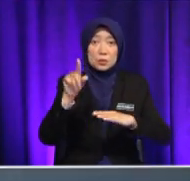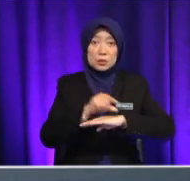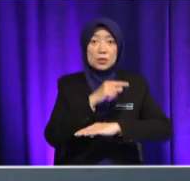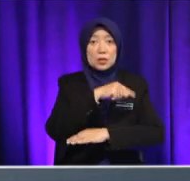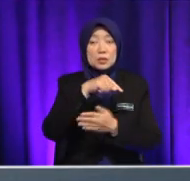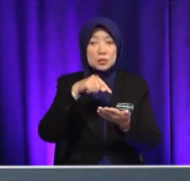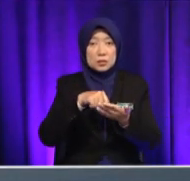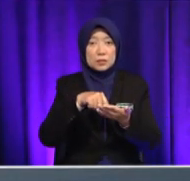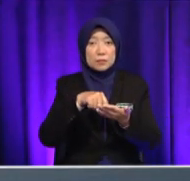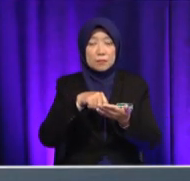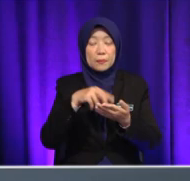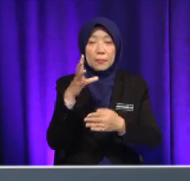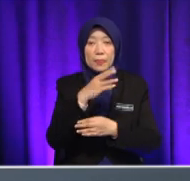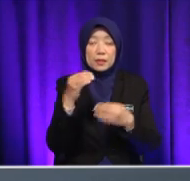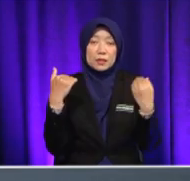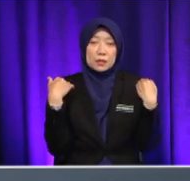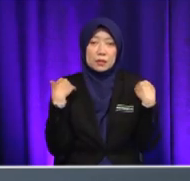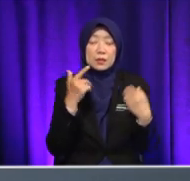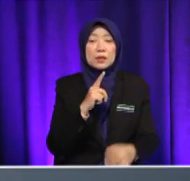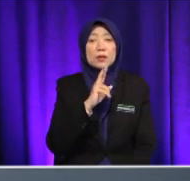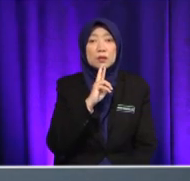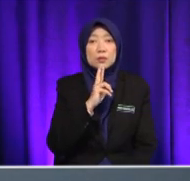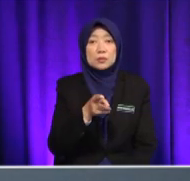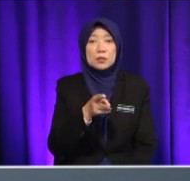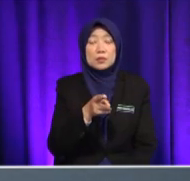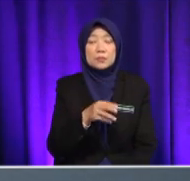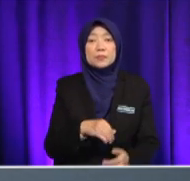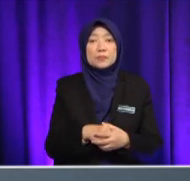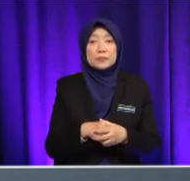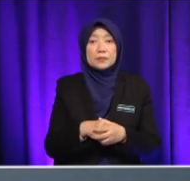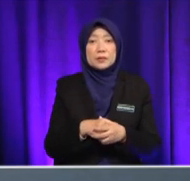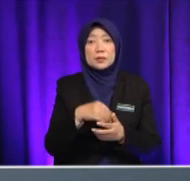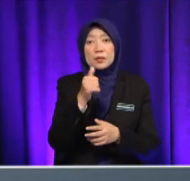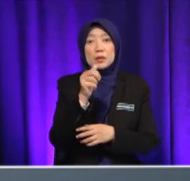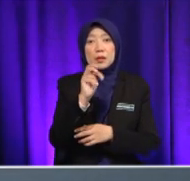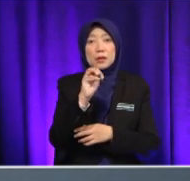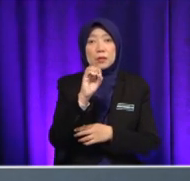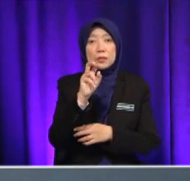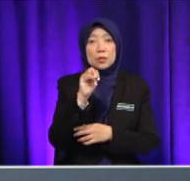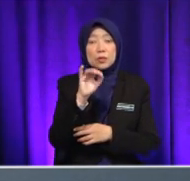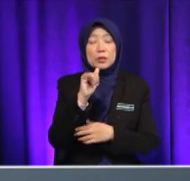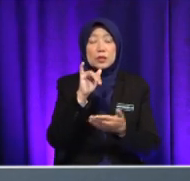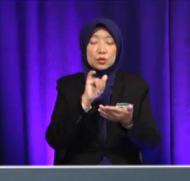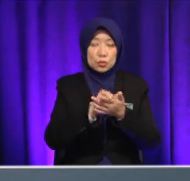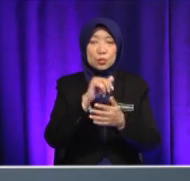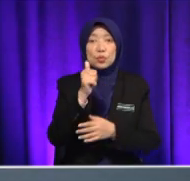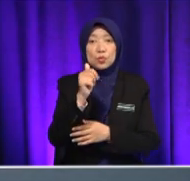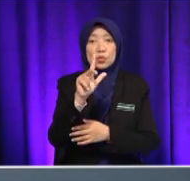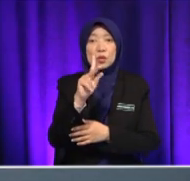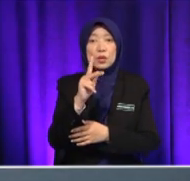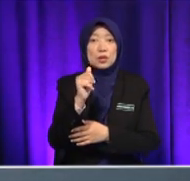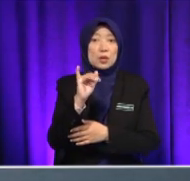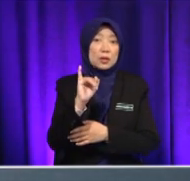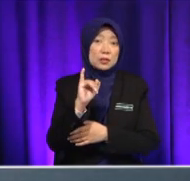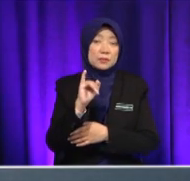dan kita ada larutan amonia. Okey. Itu adalah contoh alkali yang kita akan gunakan hari ini. Okey. Okey,